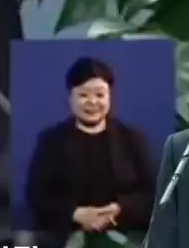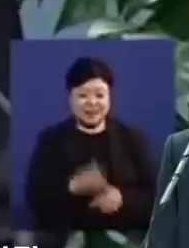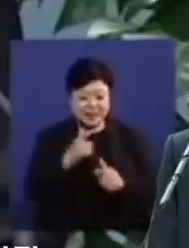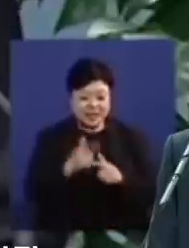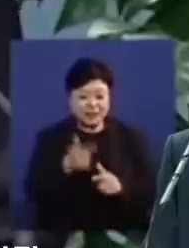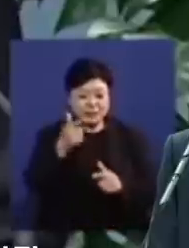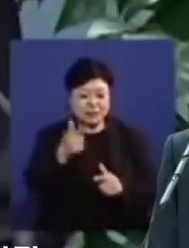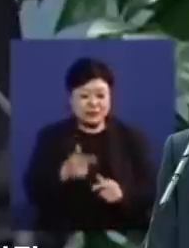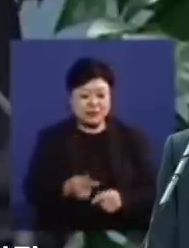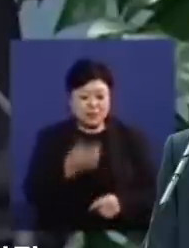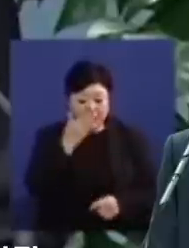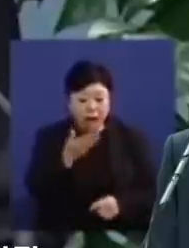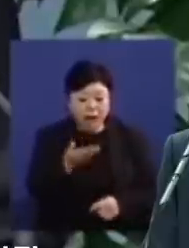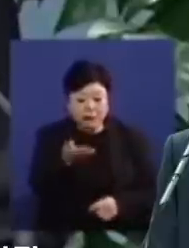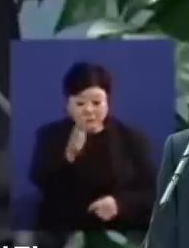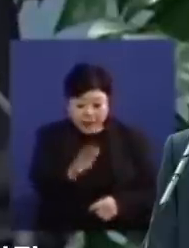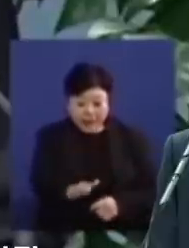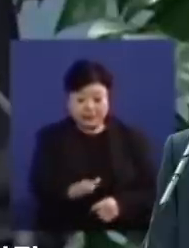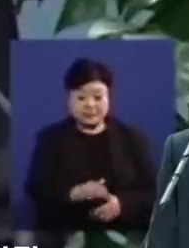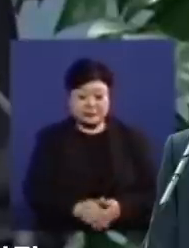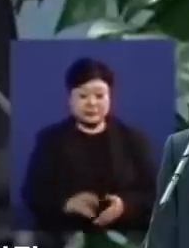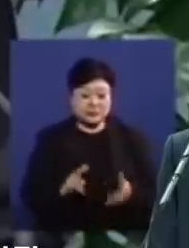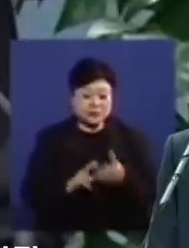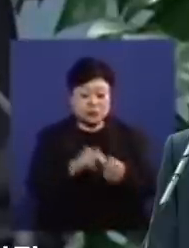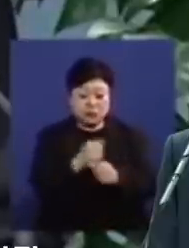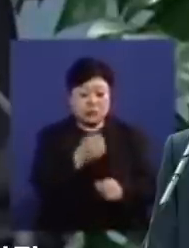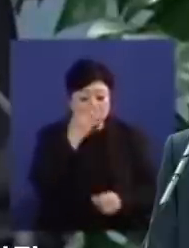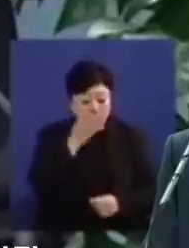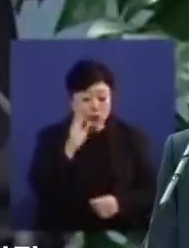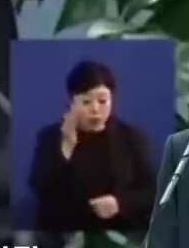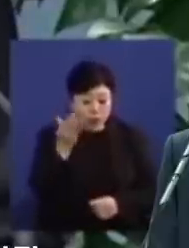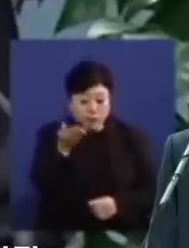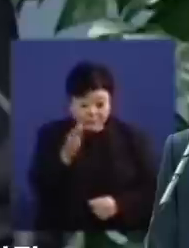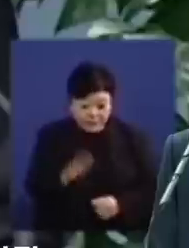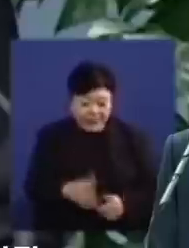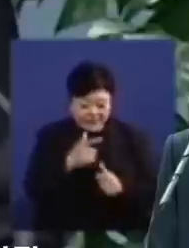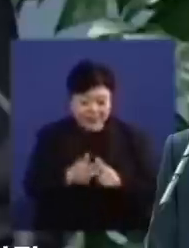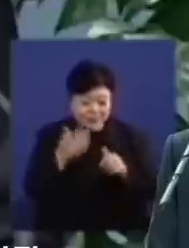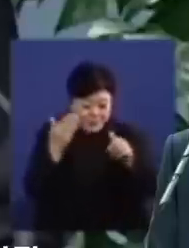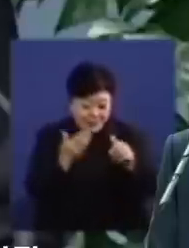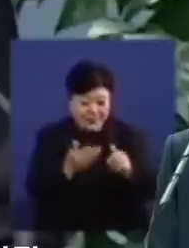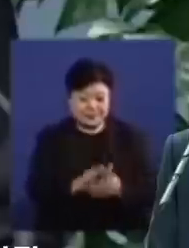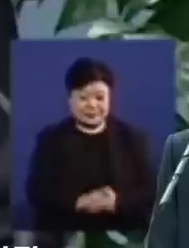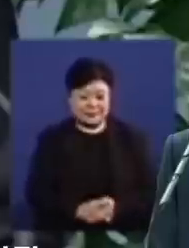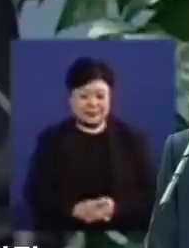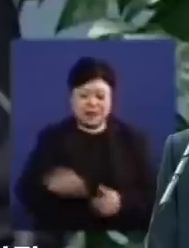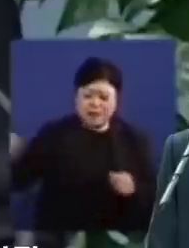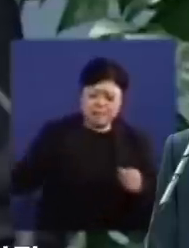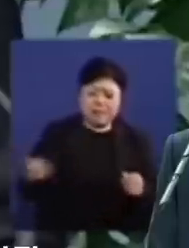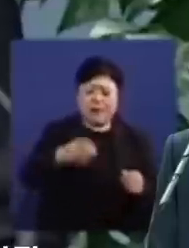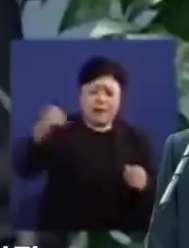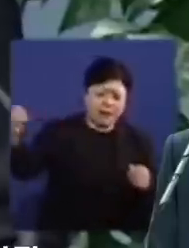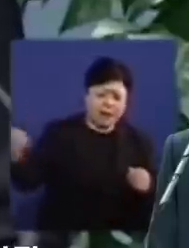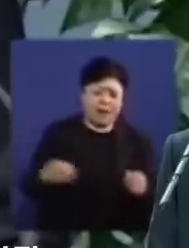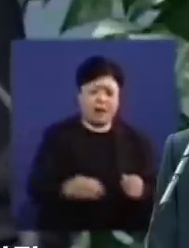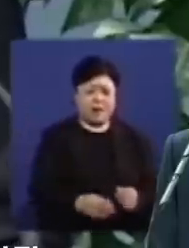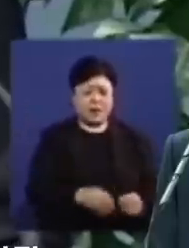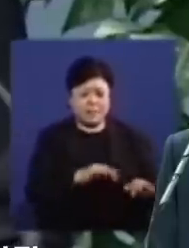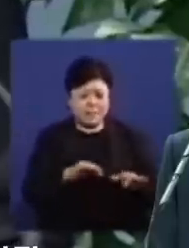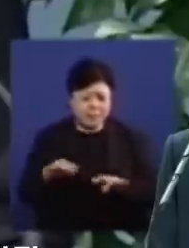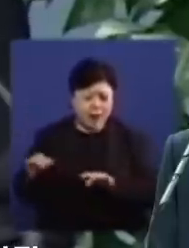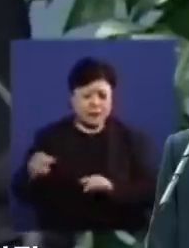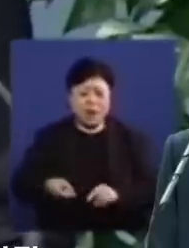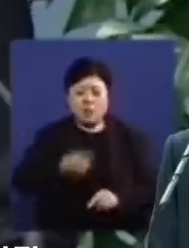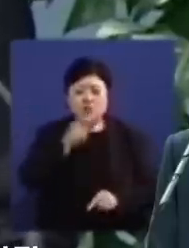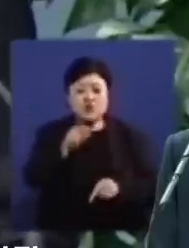예수님이 그 못할 것 아닙니다. 그런 기적 얼마든지 할 수 있어요. 예수님은 파도가 있는 바다 물